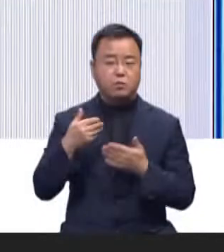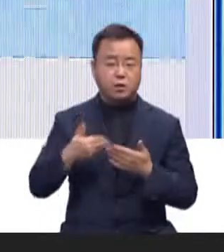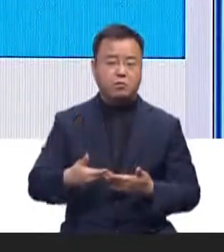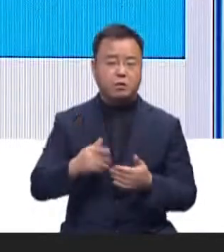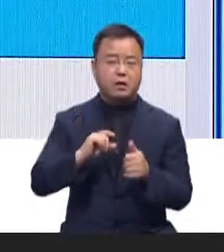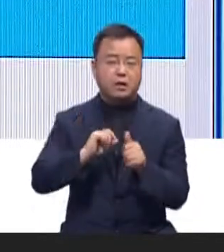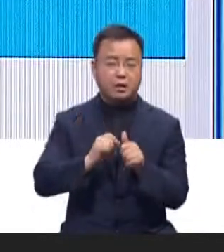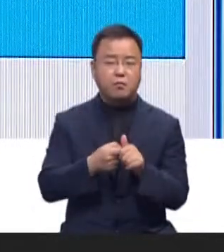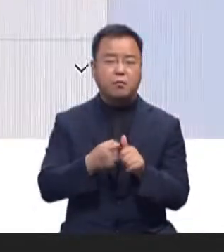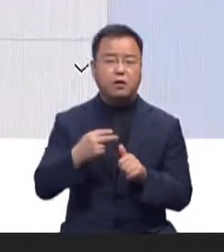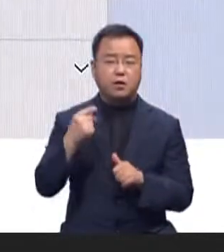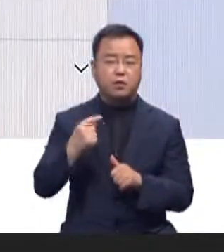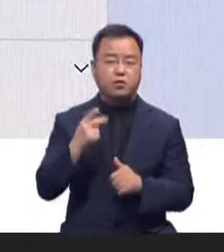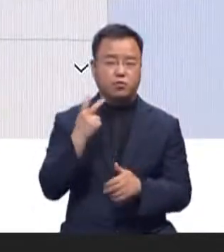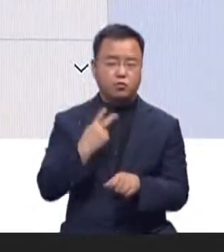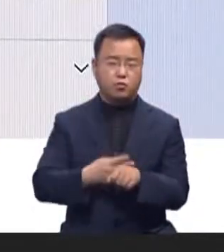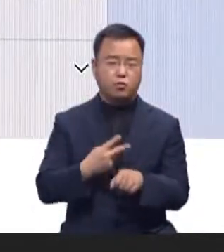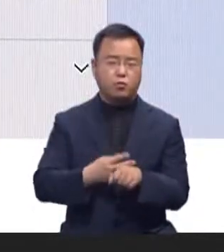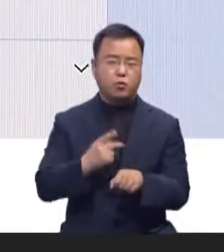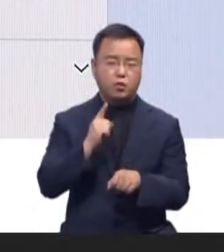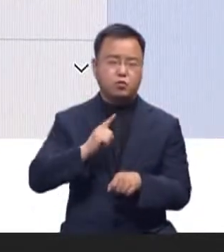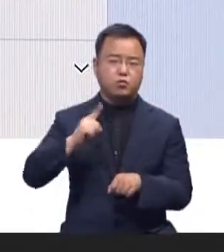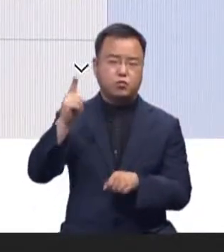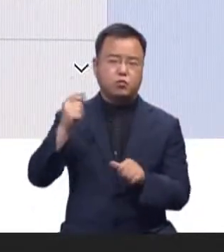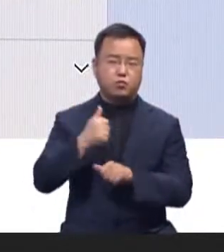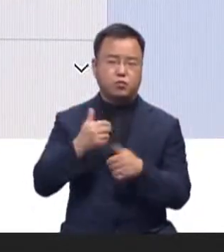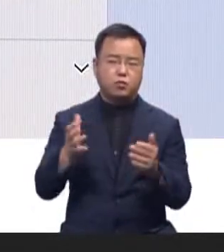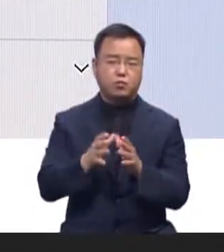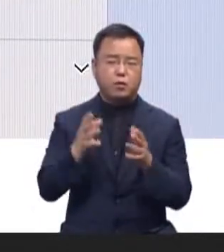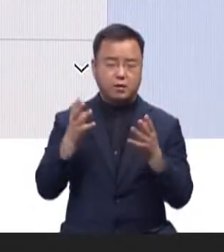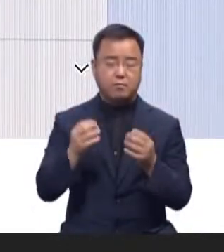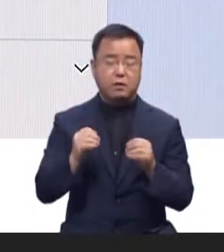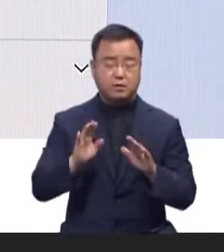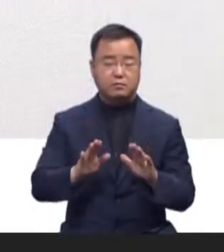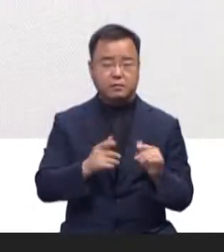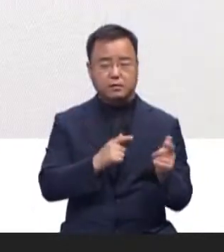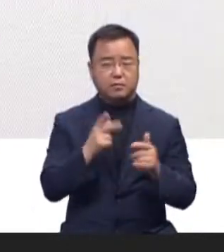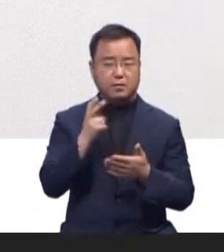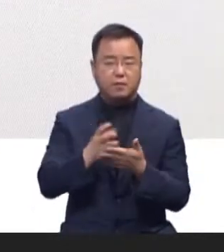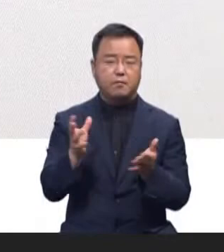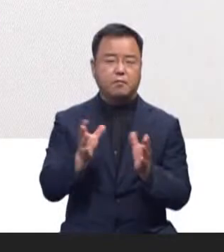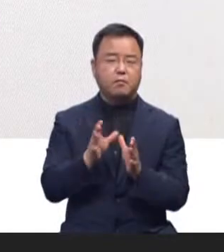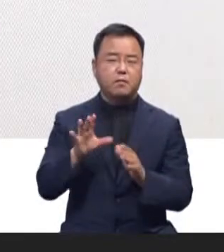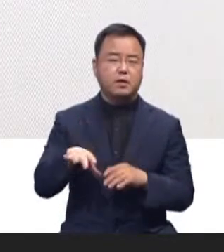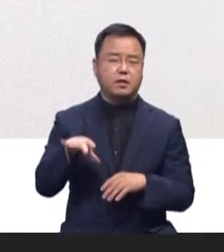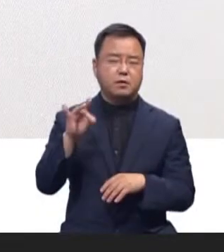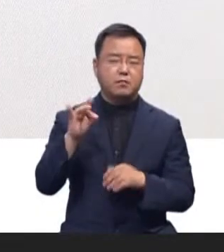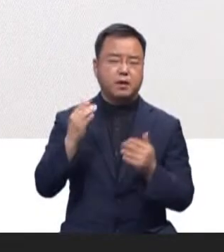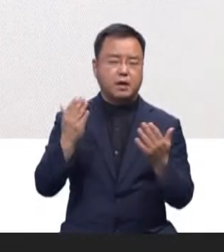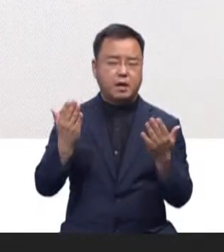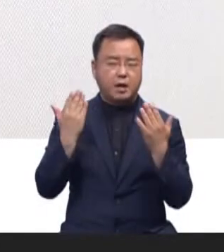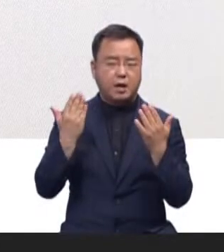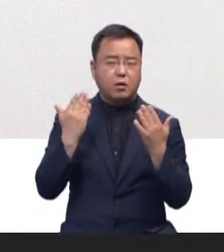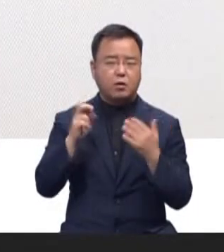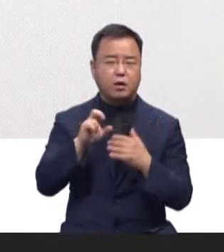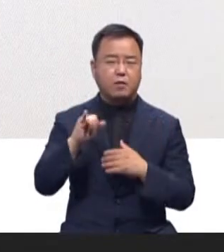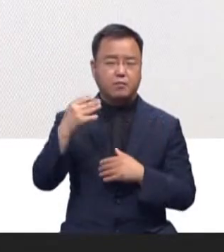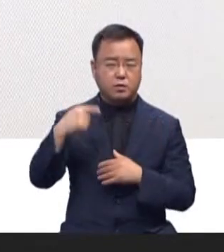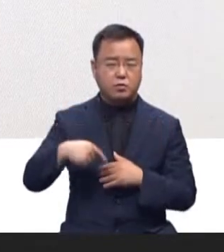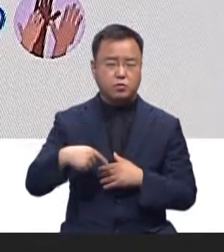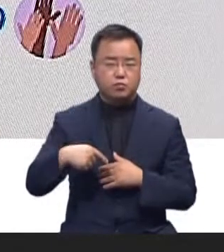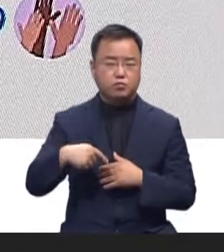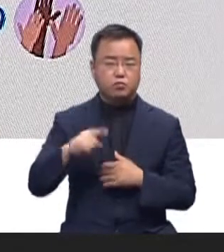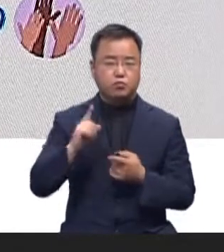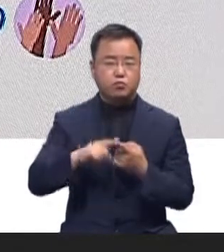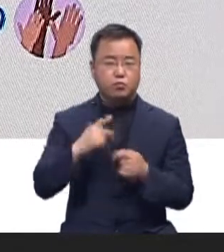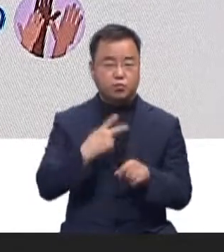교원 소청 심사위원회 통해서 돌아온 경우 너무 많아요. 사법 당국도 최초로 스쿨미투인 용화여고 그 가해 교사에